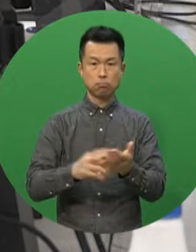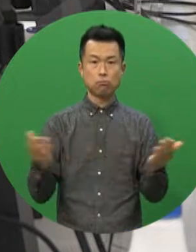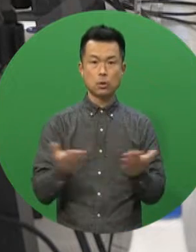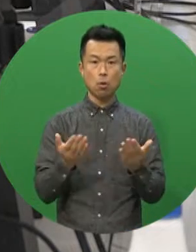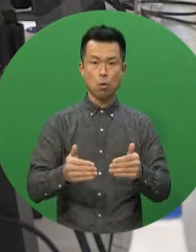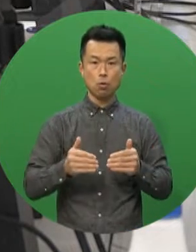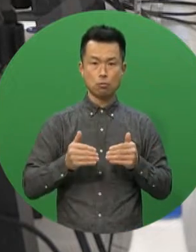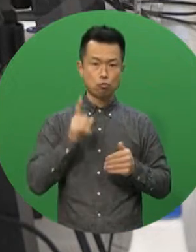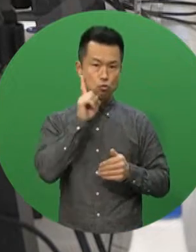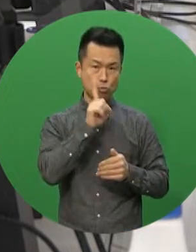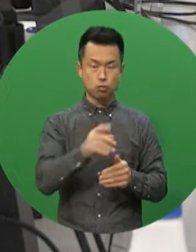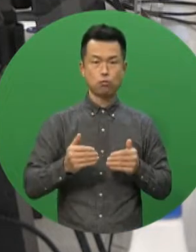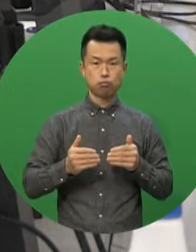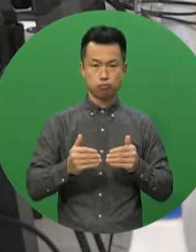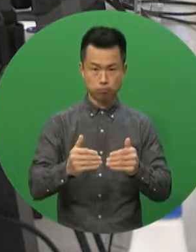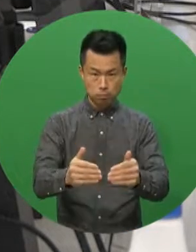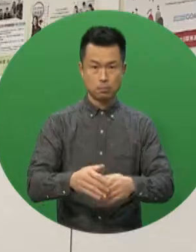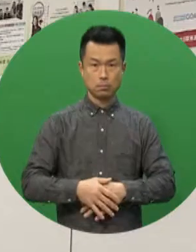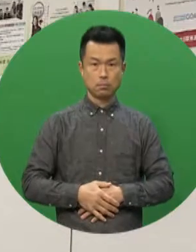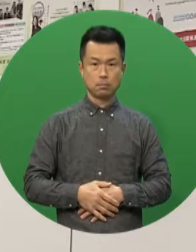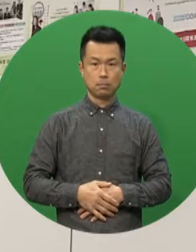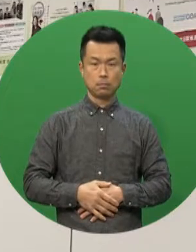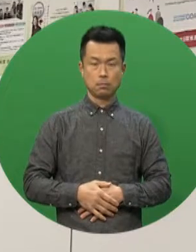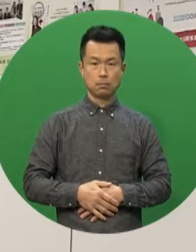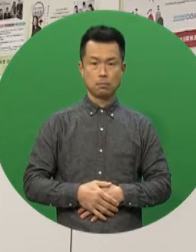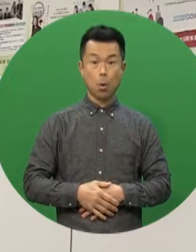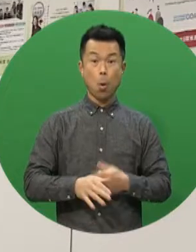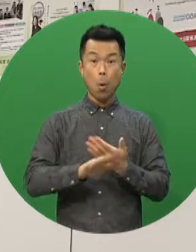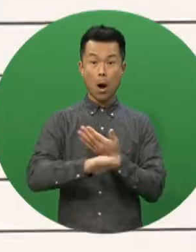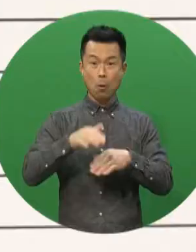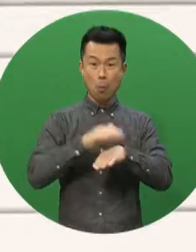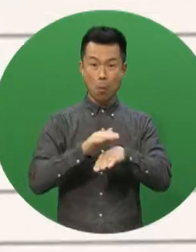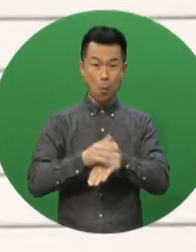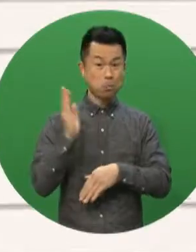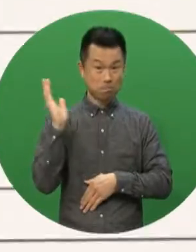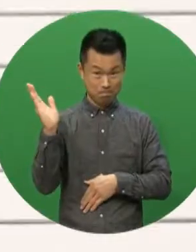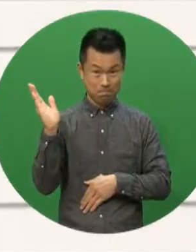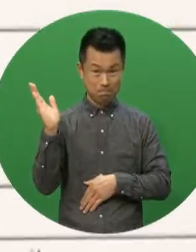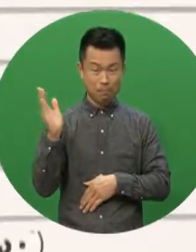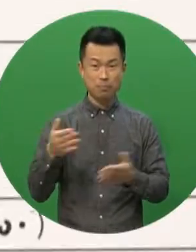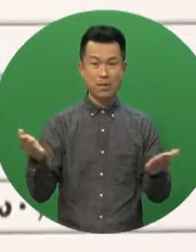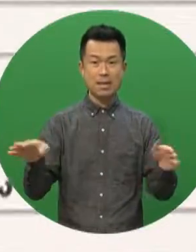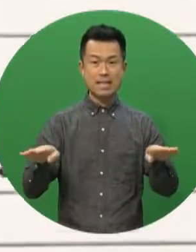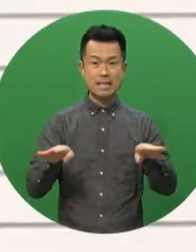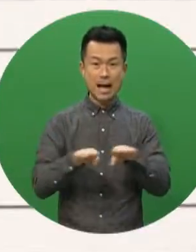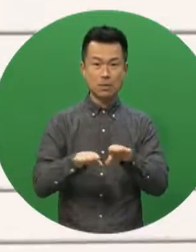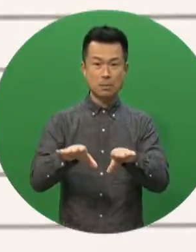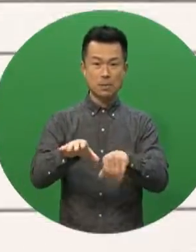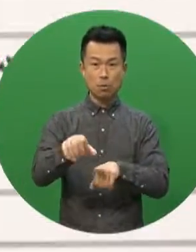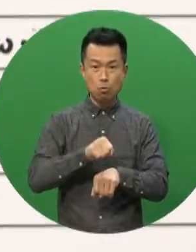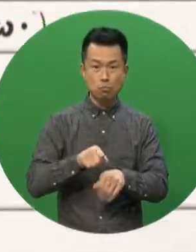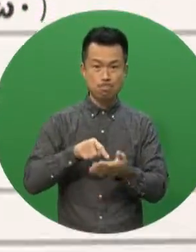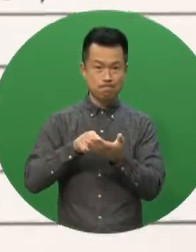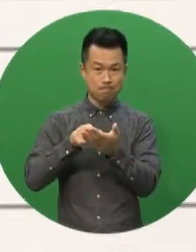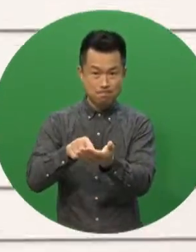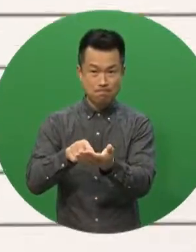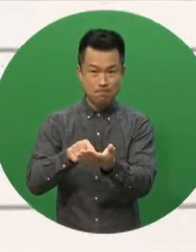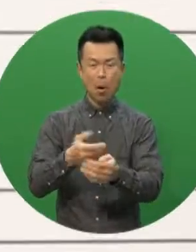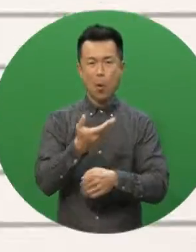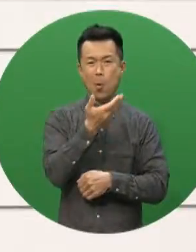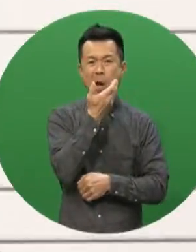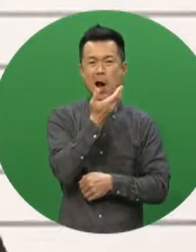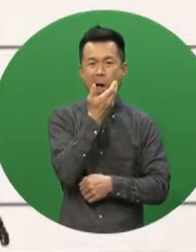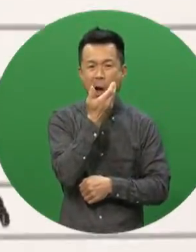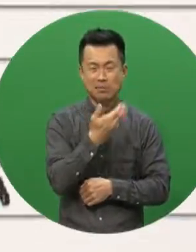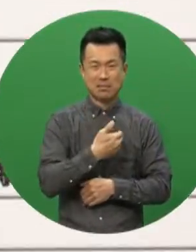仕事を進められるようになりました。こんな取り組みも、有給休暇をクスッと笑えるユーモアあふれる